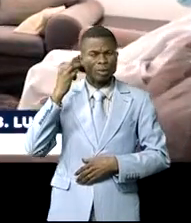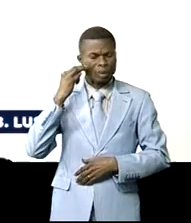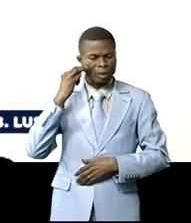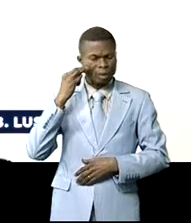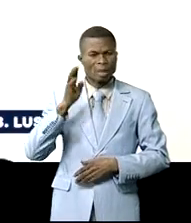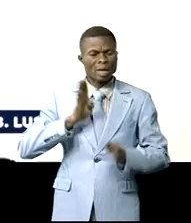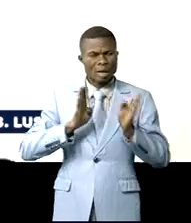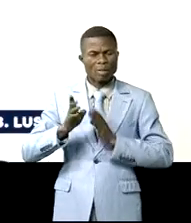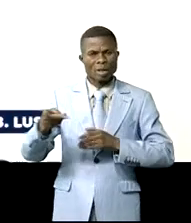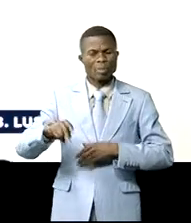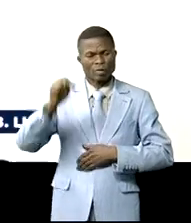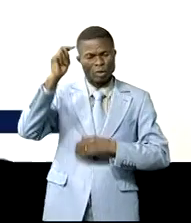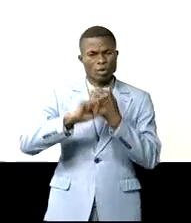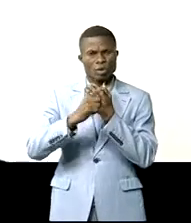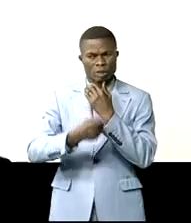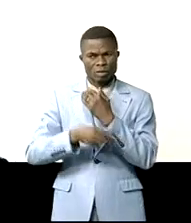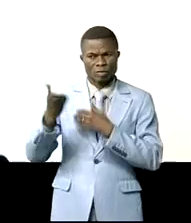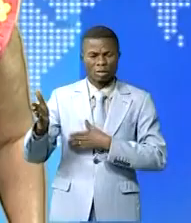Béni, de la province du Nord Kivu.